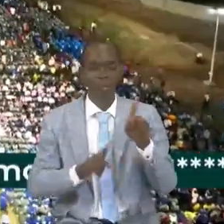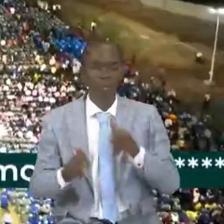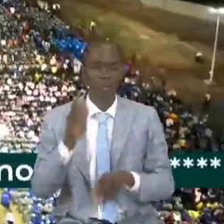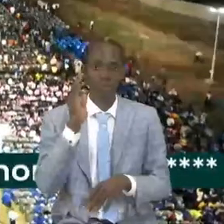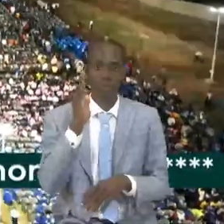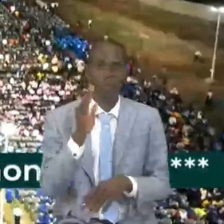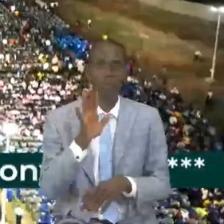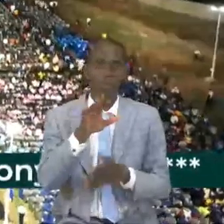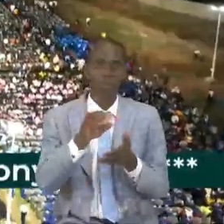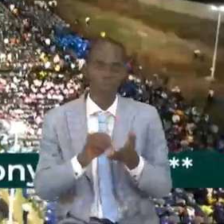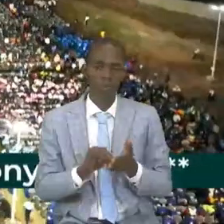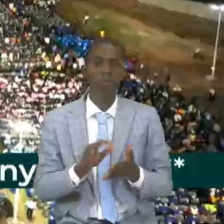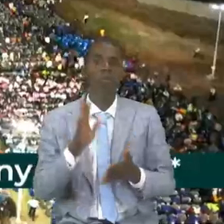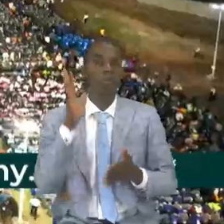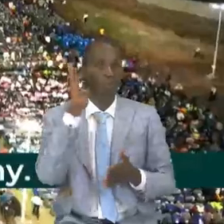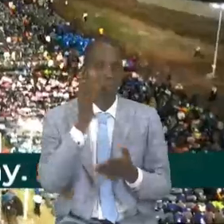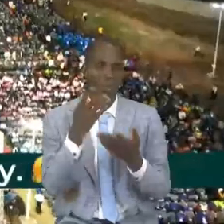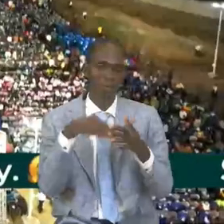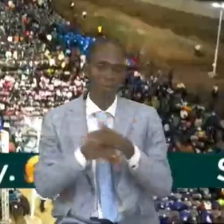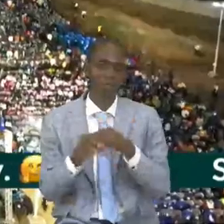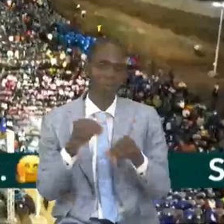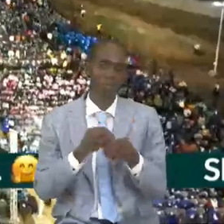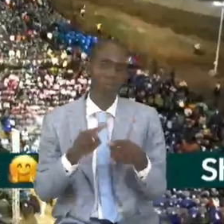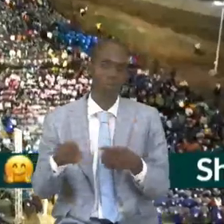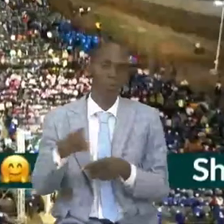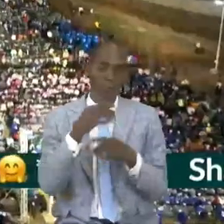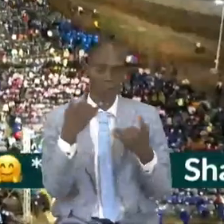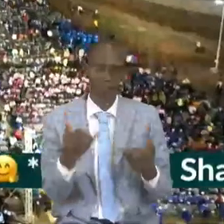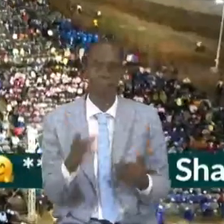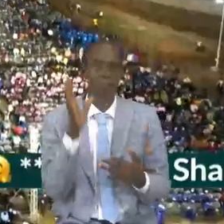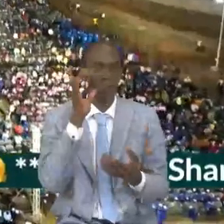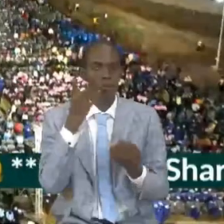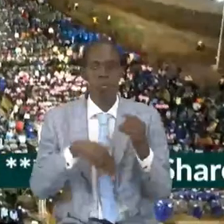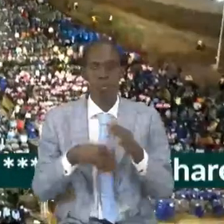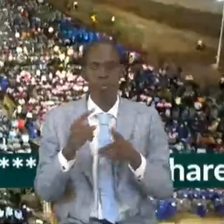Ton miracle est déjà là.